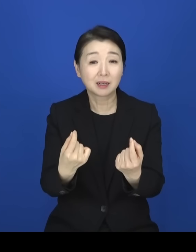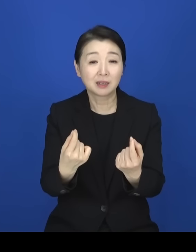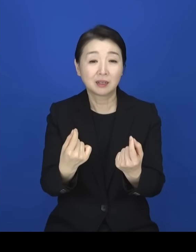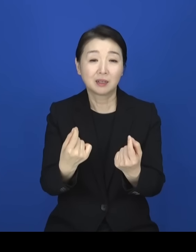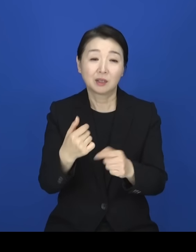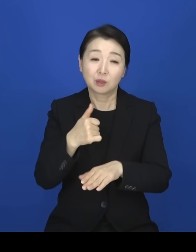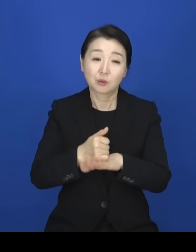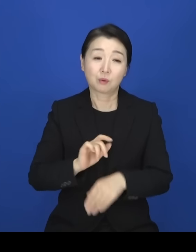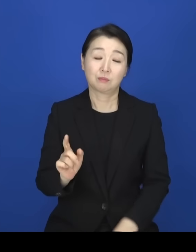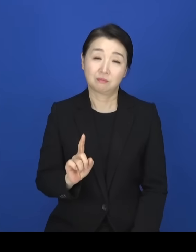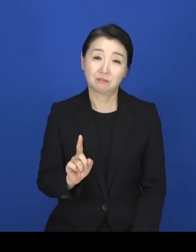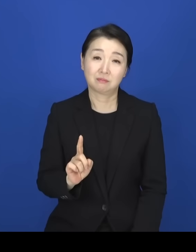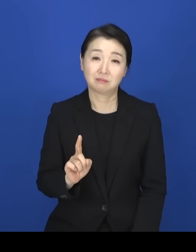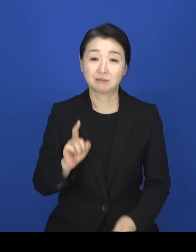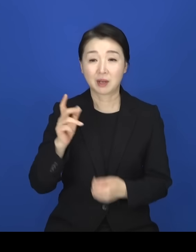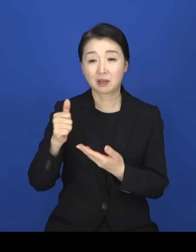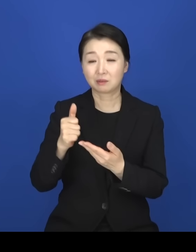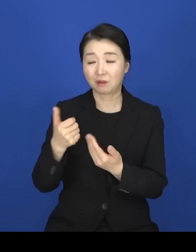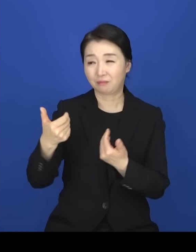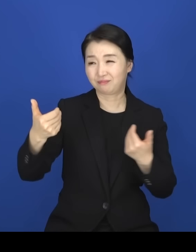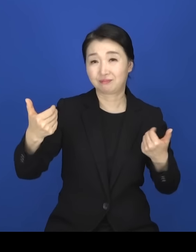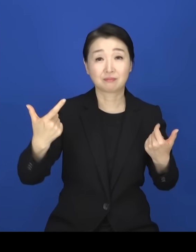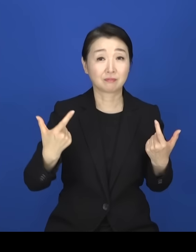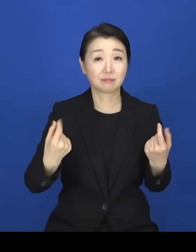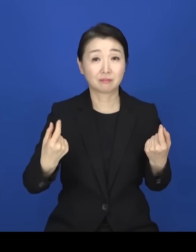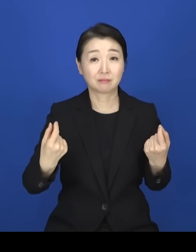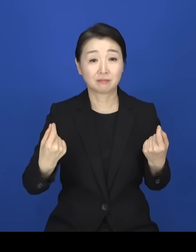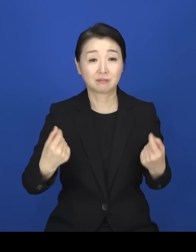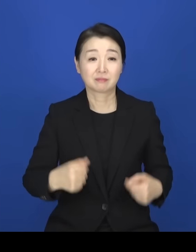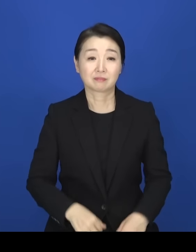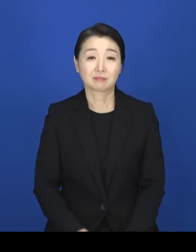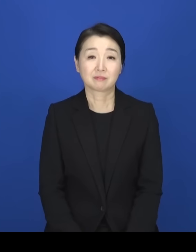보면 아무래도 하나님과는 거리가 생기게 되잖아요.